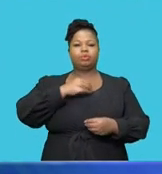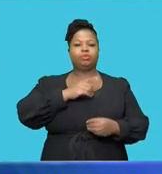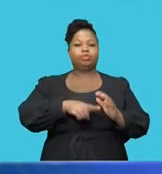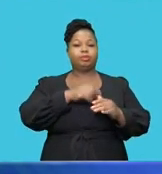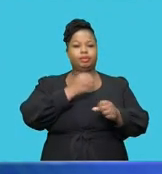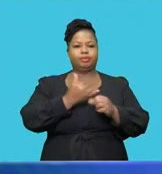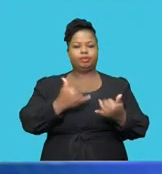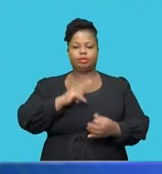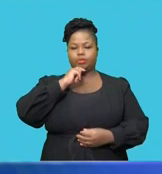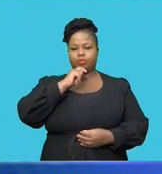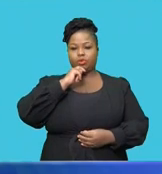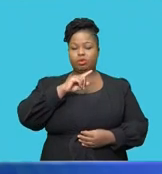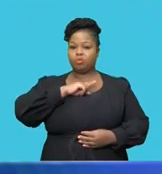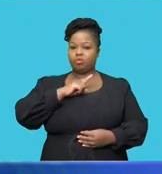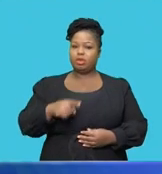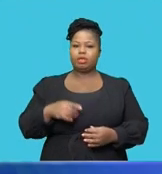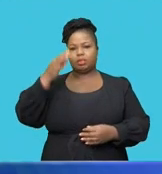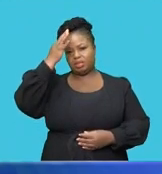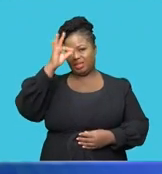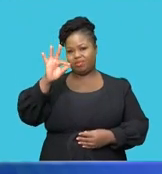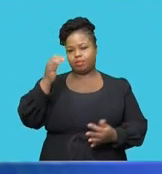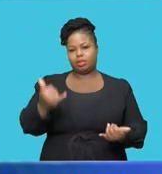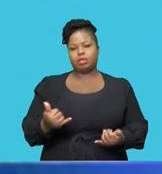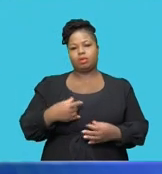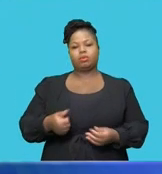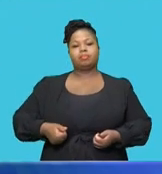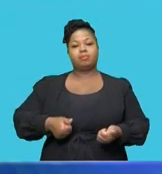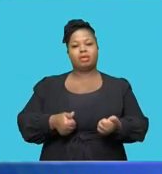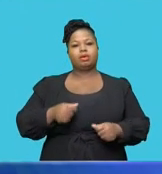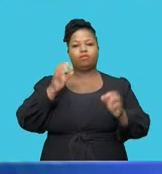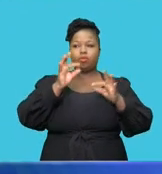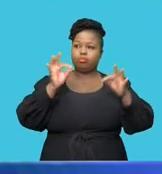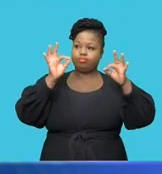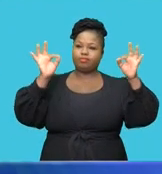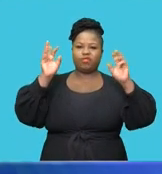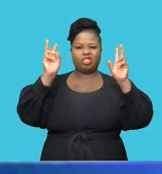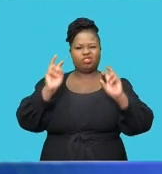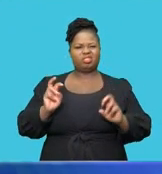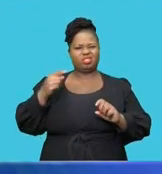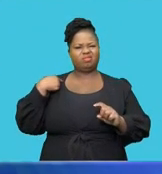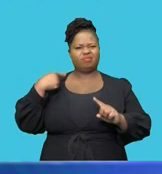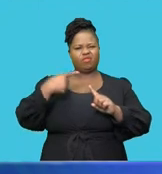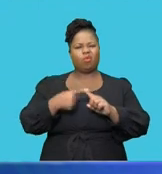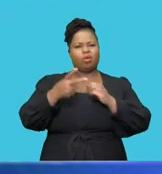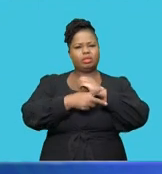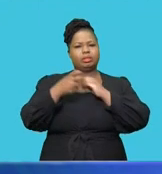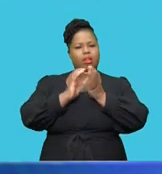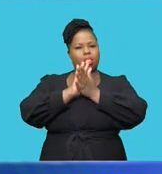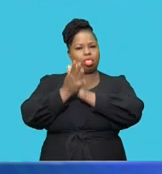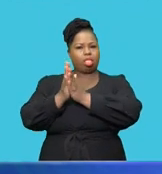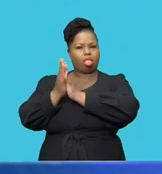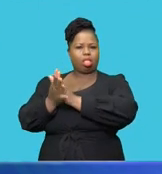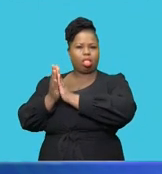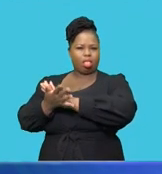ekuseni. Oku kuyinxalenye yezicwangciso zikarhulumente zokubuyisela uthungelwano lukaloliwe emva kweminyaka yokonakalisa kwezakhiwo,